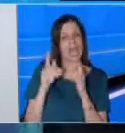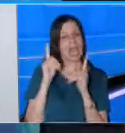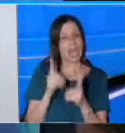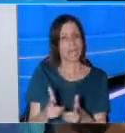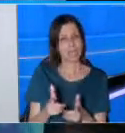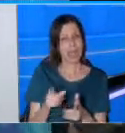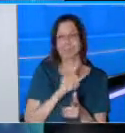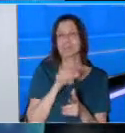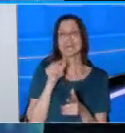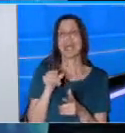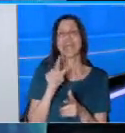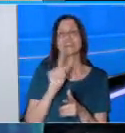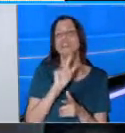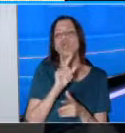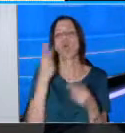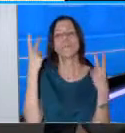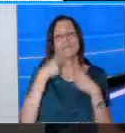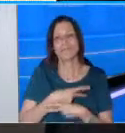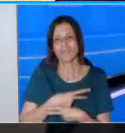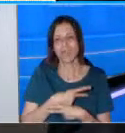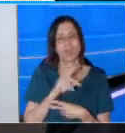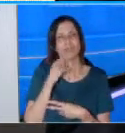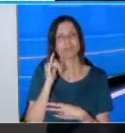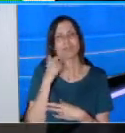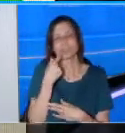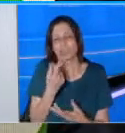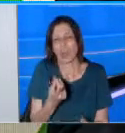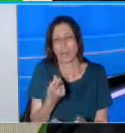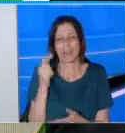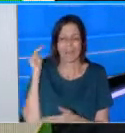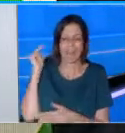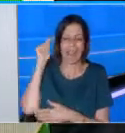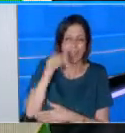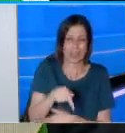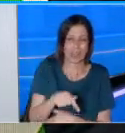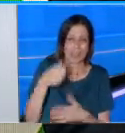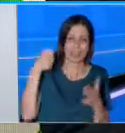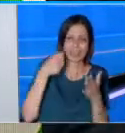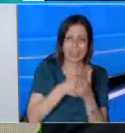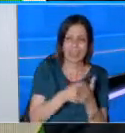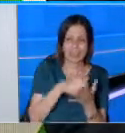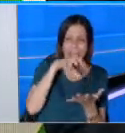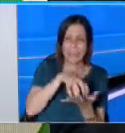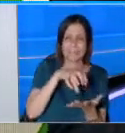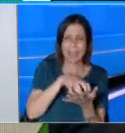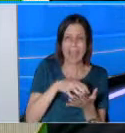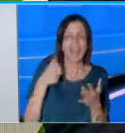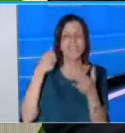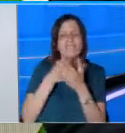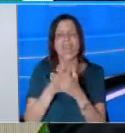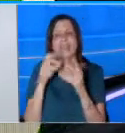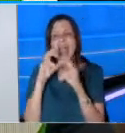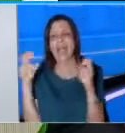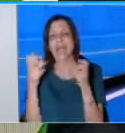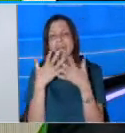כאלו שלא מבינות מה זה אומר שרקטות מגיעות עד לבירה שלהם ועד לערים מאוד גדולות,